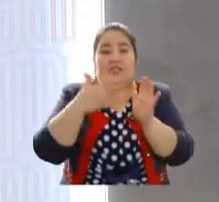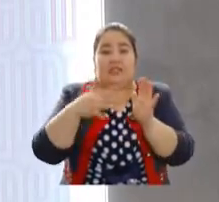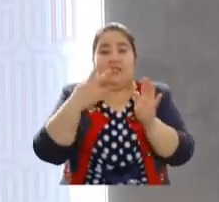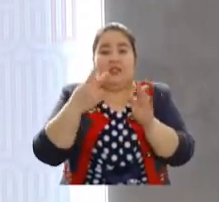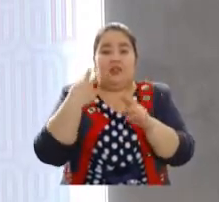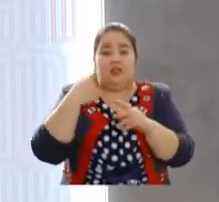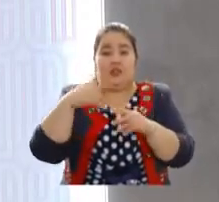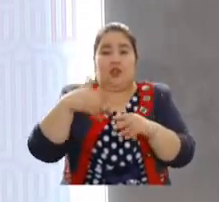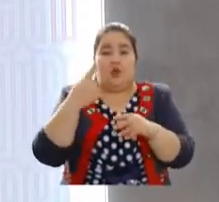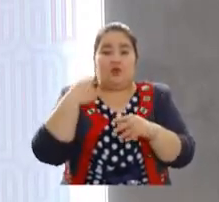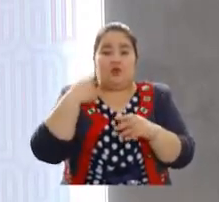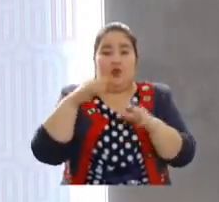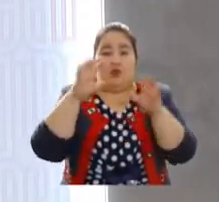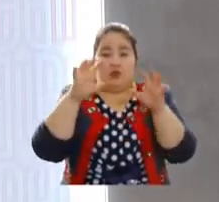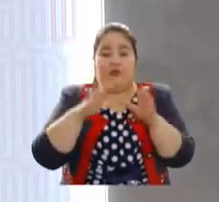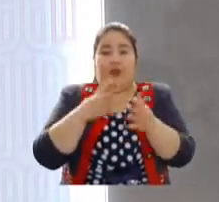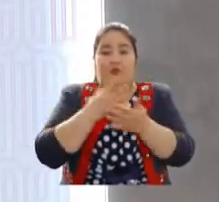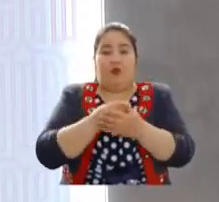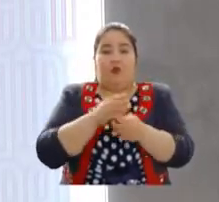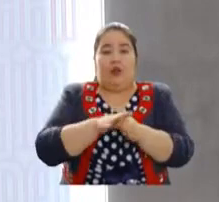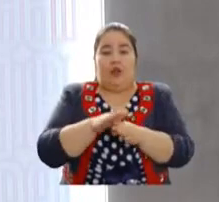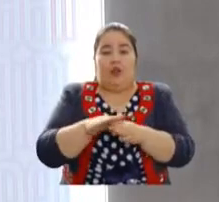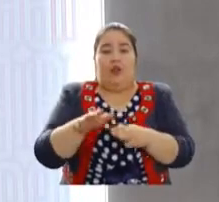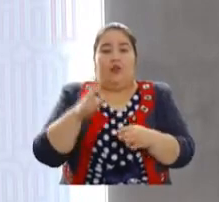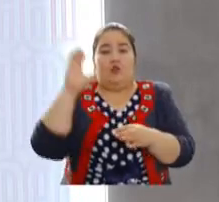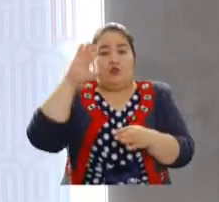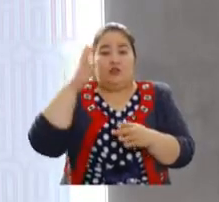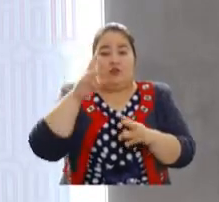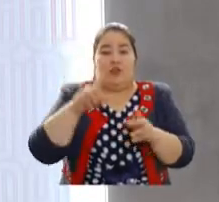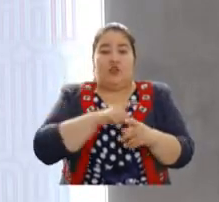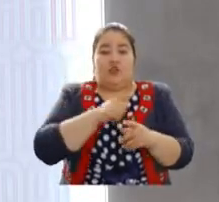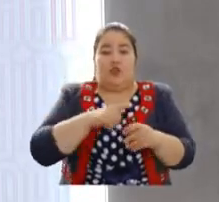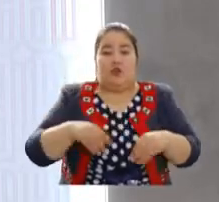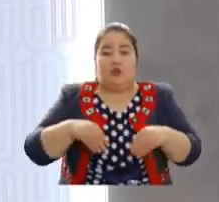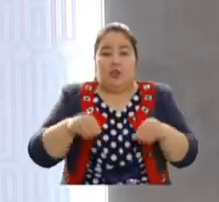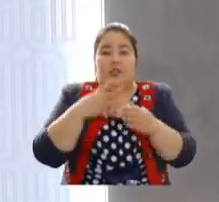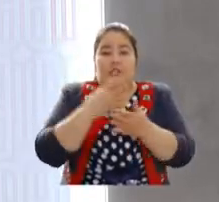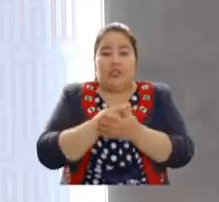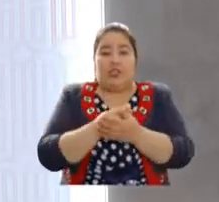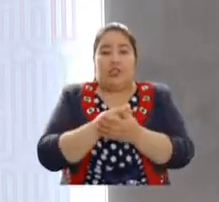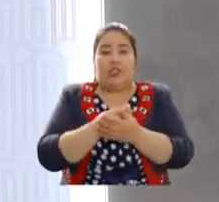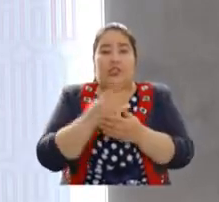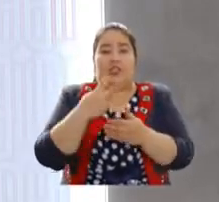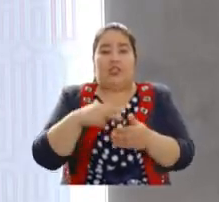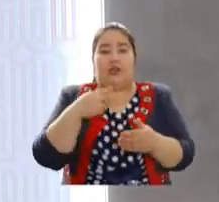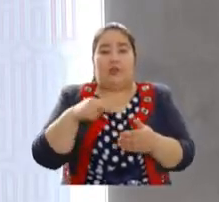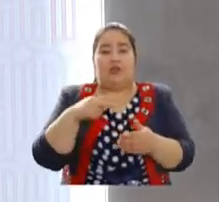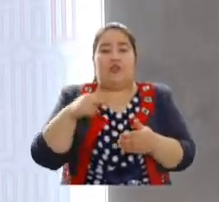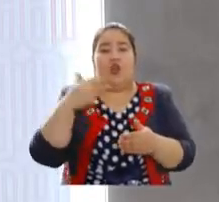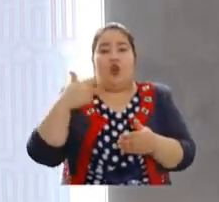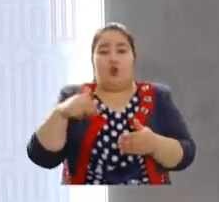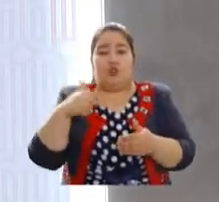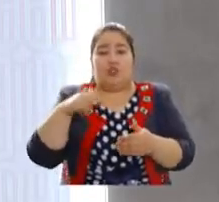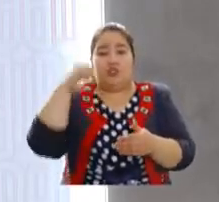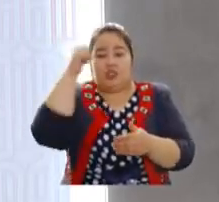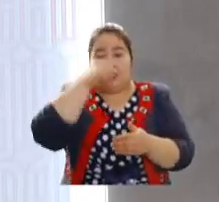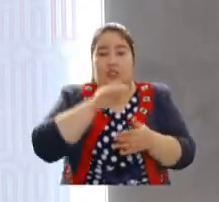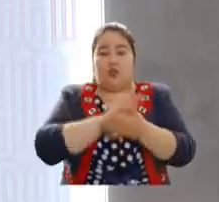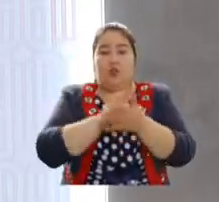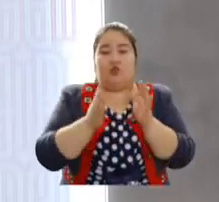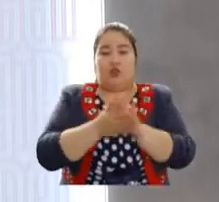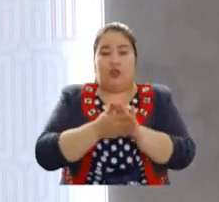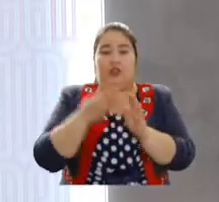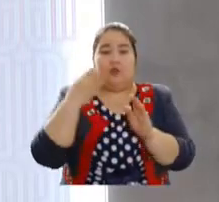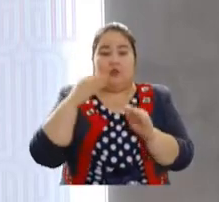PF58853 sonli farmoni bilan O'zbekiston Respublikasi qishloq xo'jaligini rivojlantirishning 20-30 yillarga mo'ljallangan